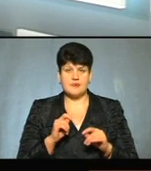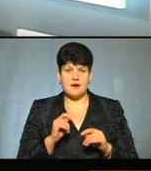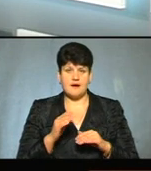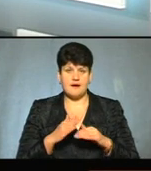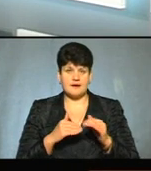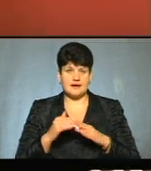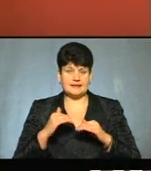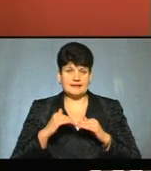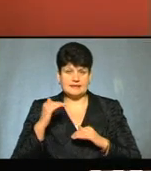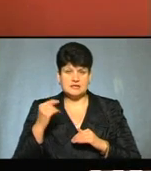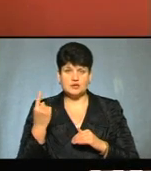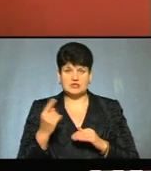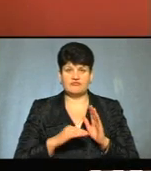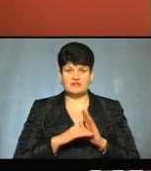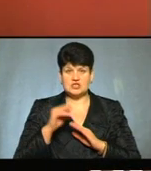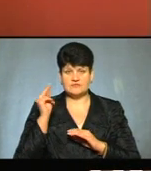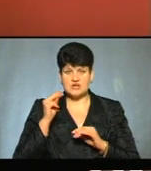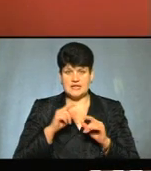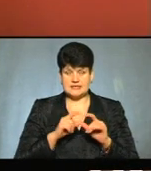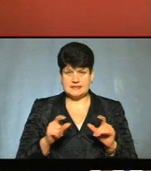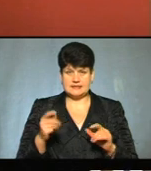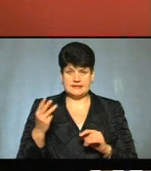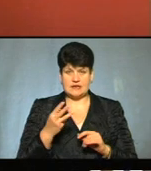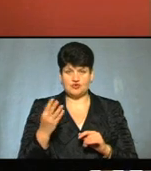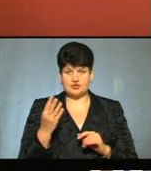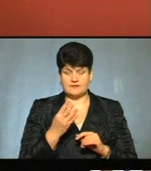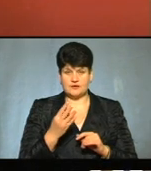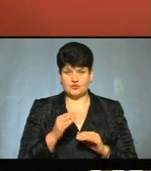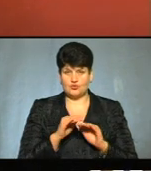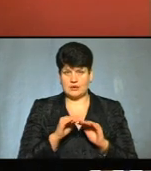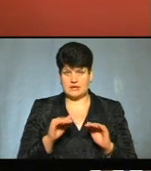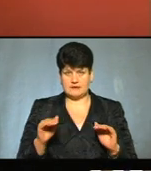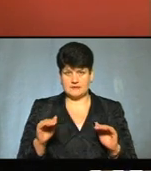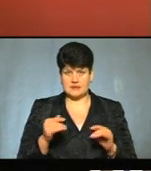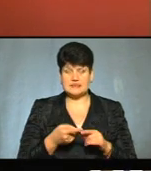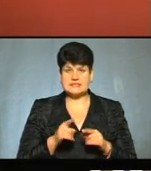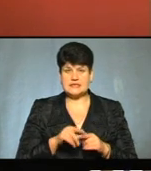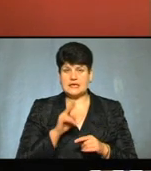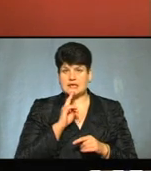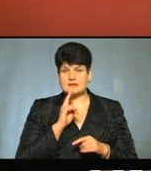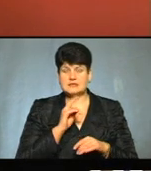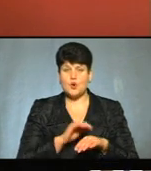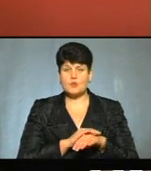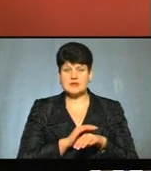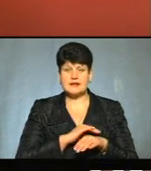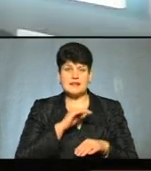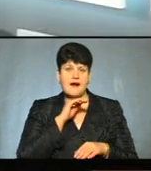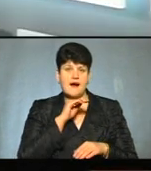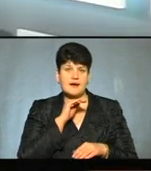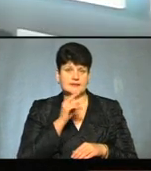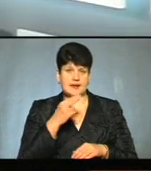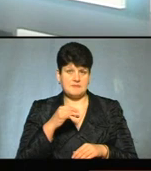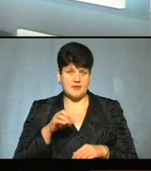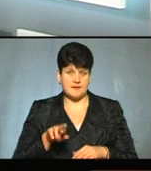заклади і один вищий навчальний заклад третього-четвертого рівня акредитації – це Кременецька гуманітарна